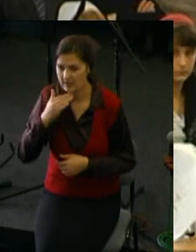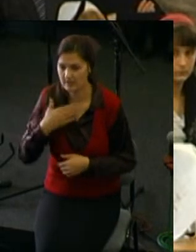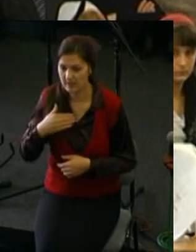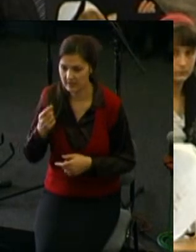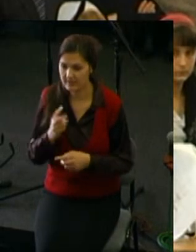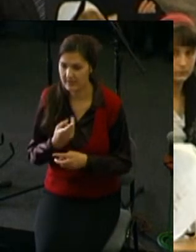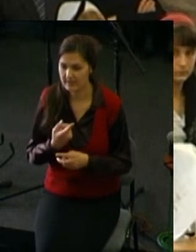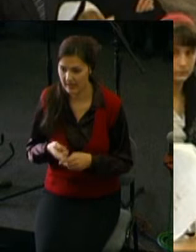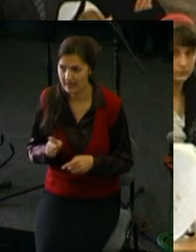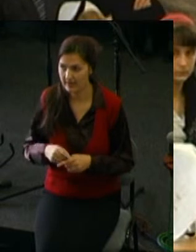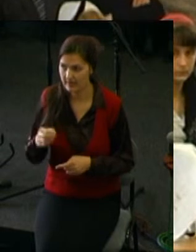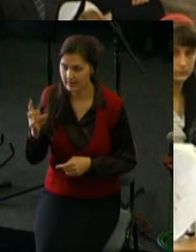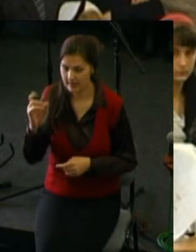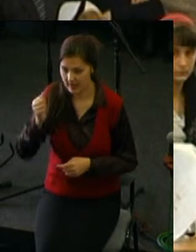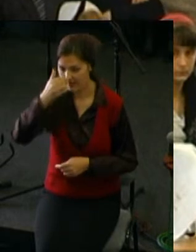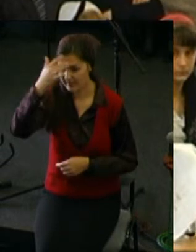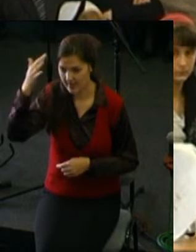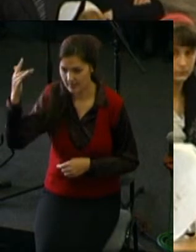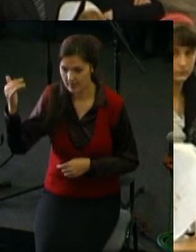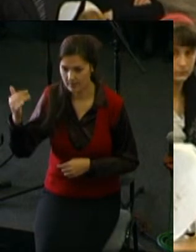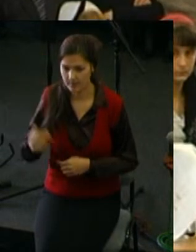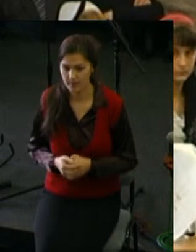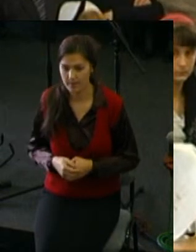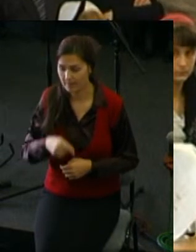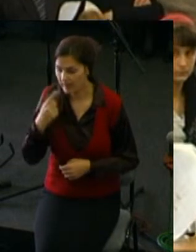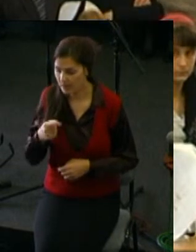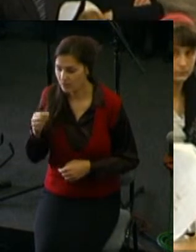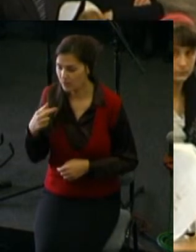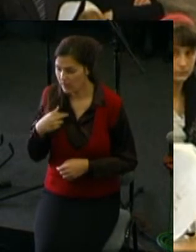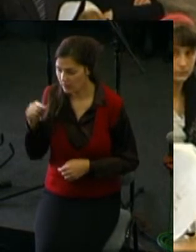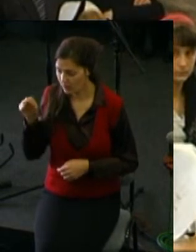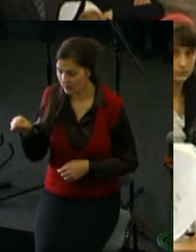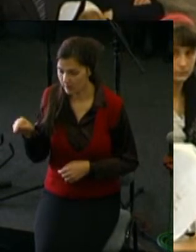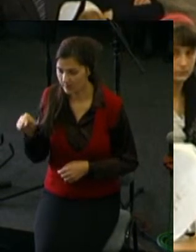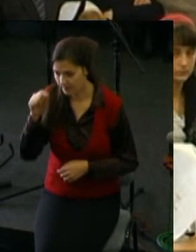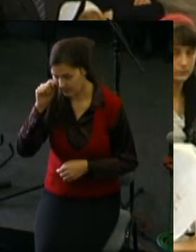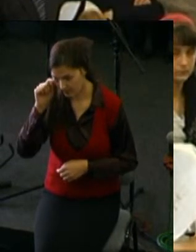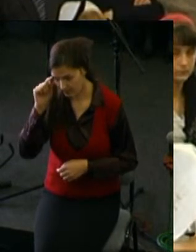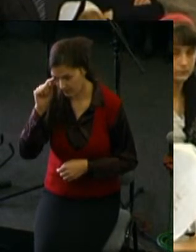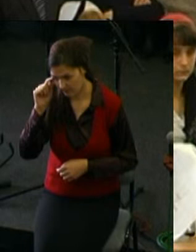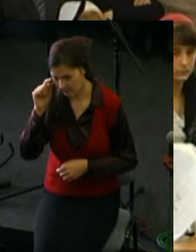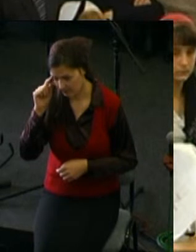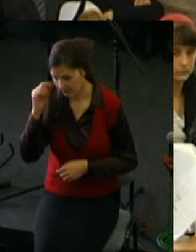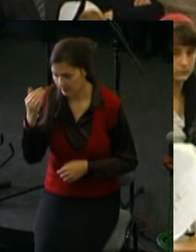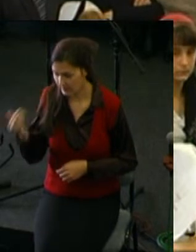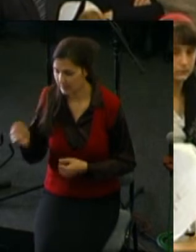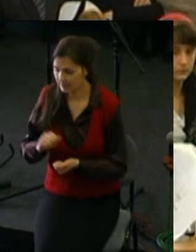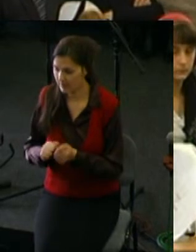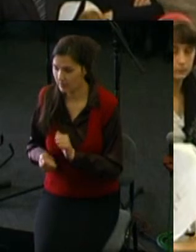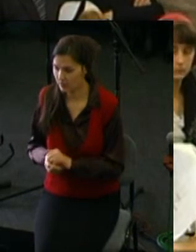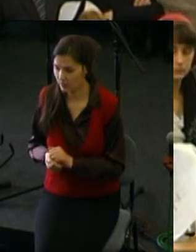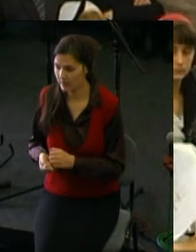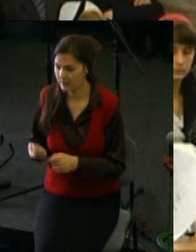який на небі й Я кажу Я тобі кажу Я тобі Ти